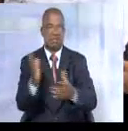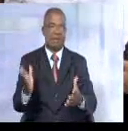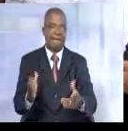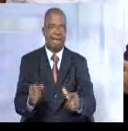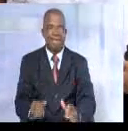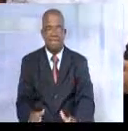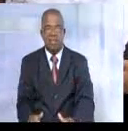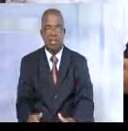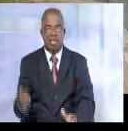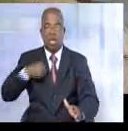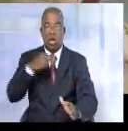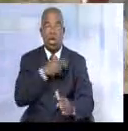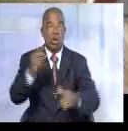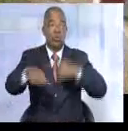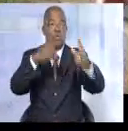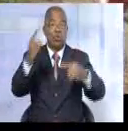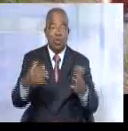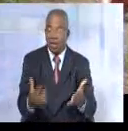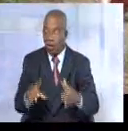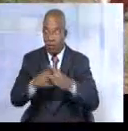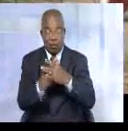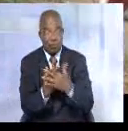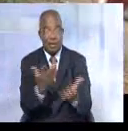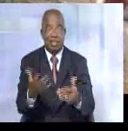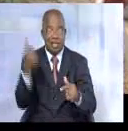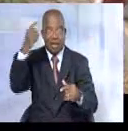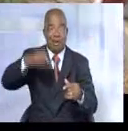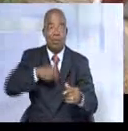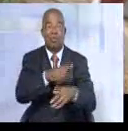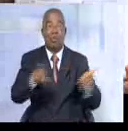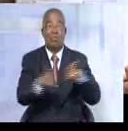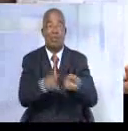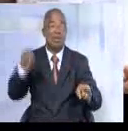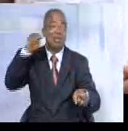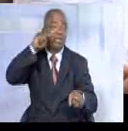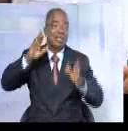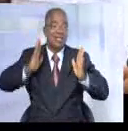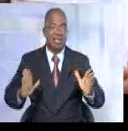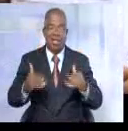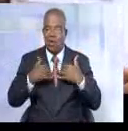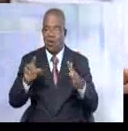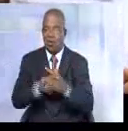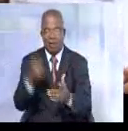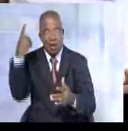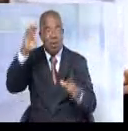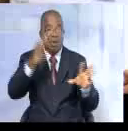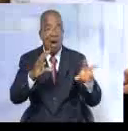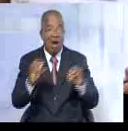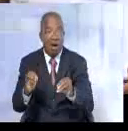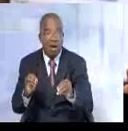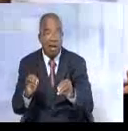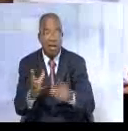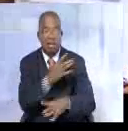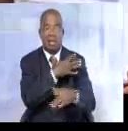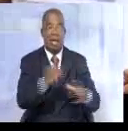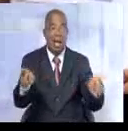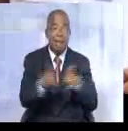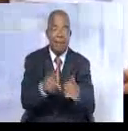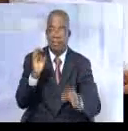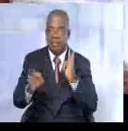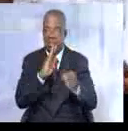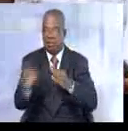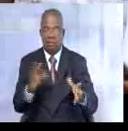avons commencé nos tronçons, comme les Nigériens ont commencé leurs tronçons. Donc c'est un dossier important et je suis heureux de l'avancement des travaux, même s'il y a des difficultés que nous